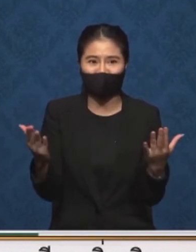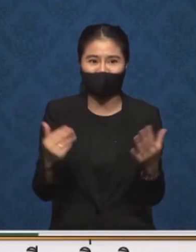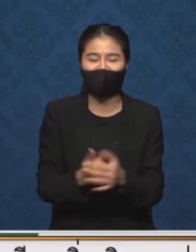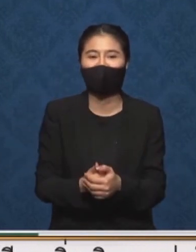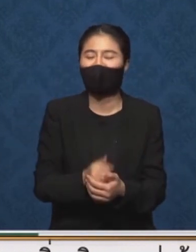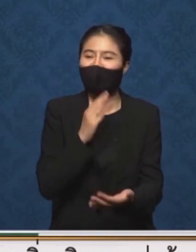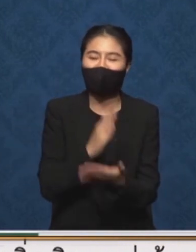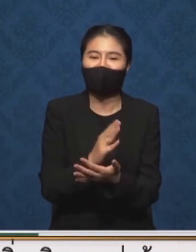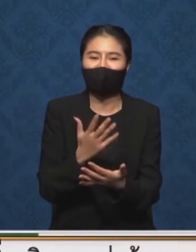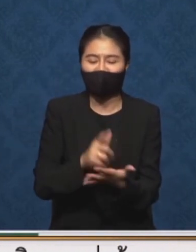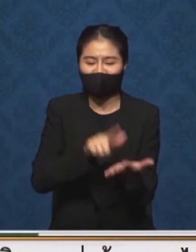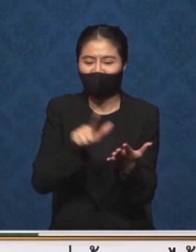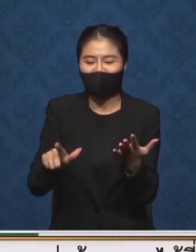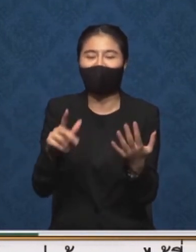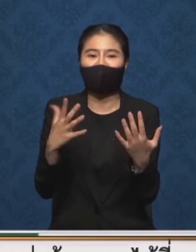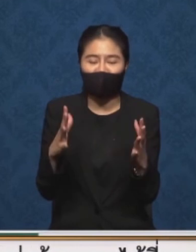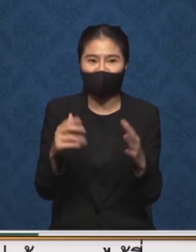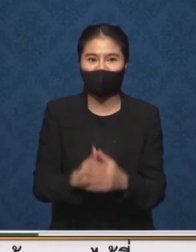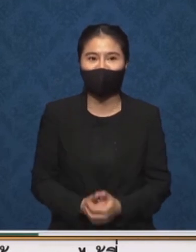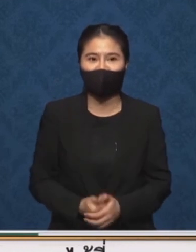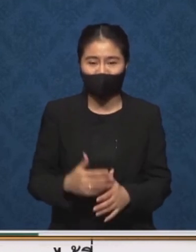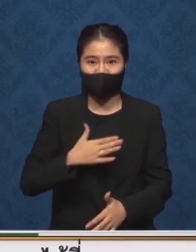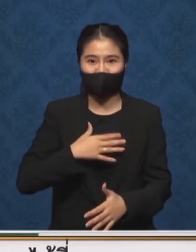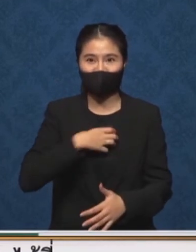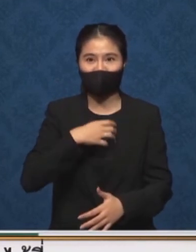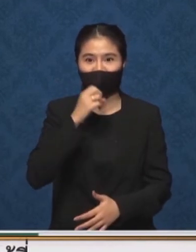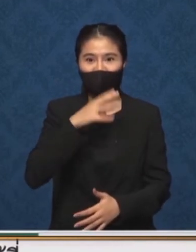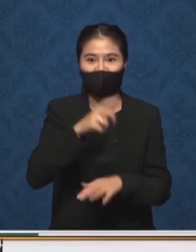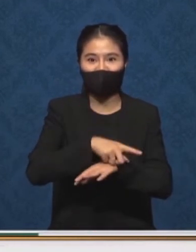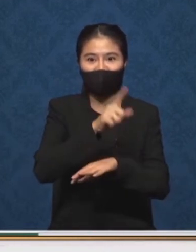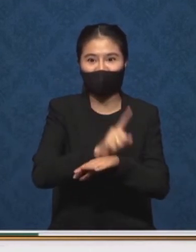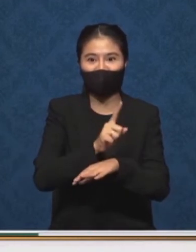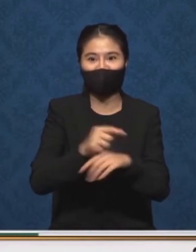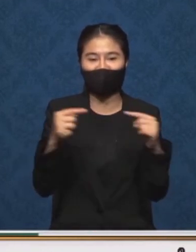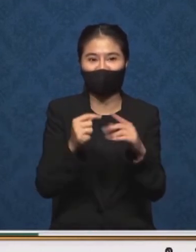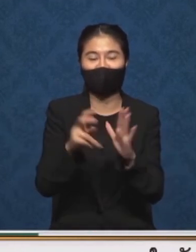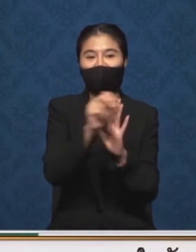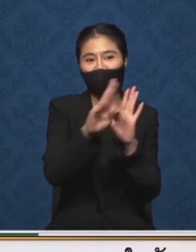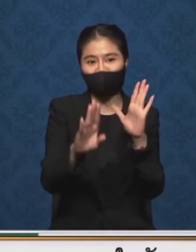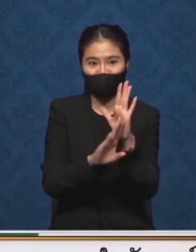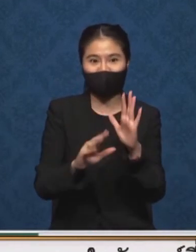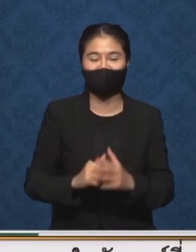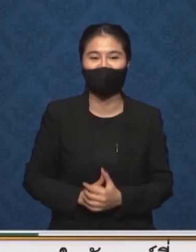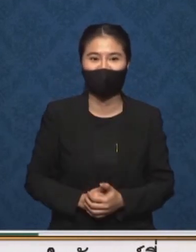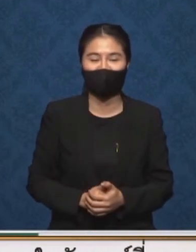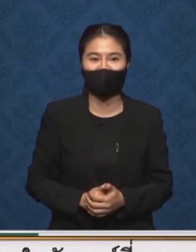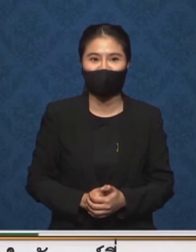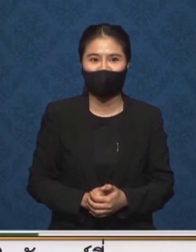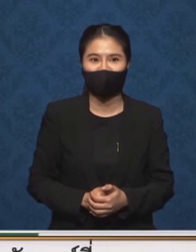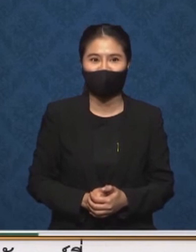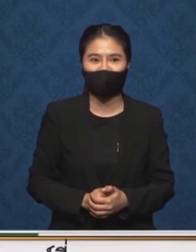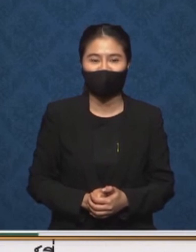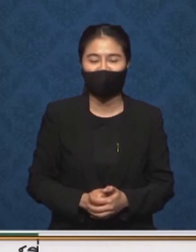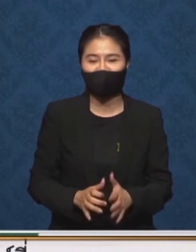ได้เพราฉะนั้น สิงที่ผมอยากเดียนประทานก็คอว่า นายบายที่พ